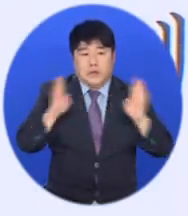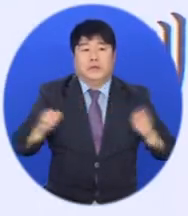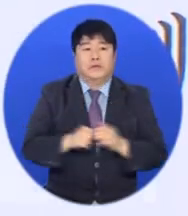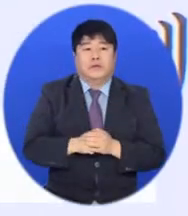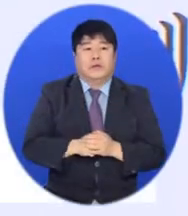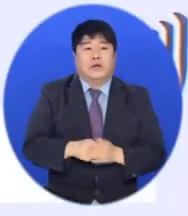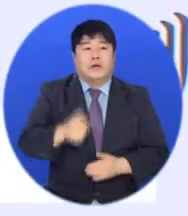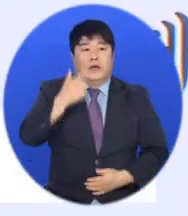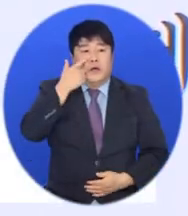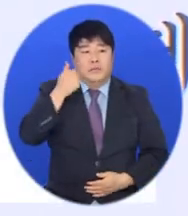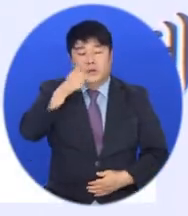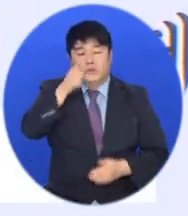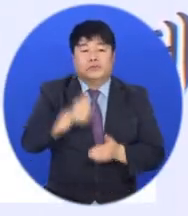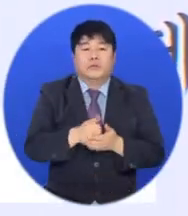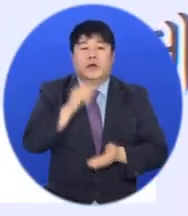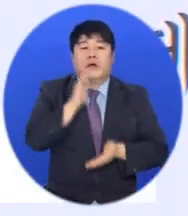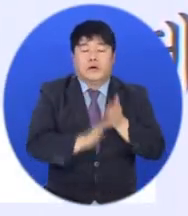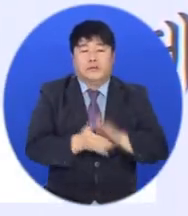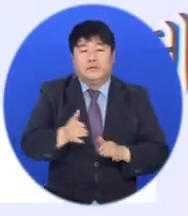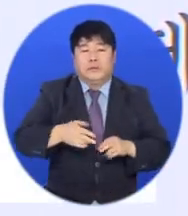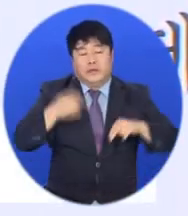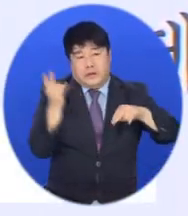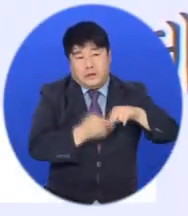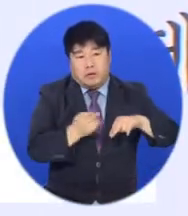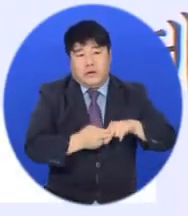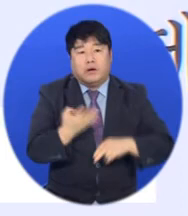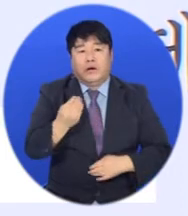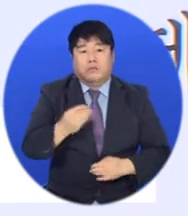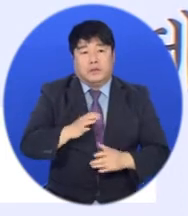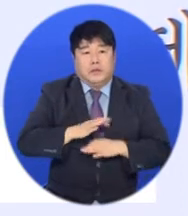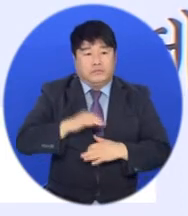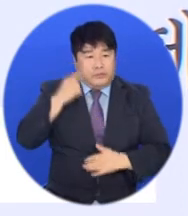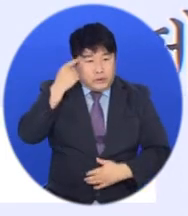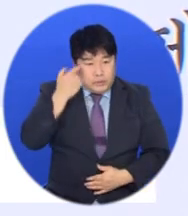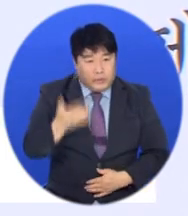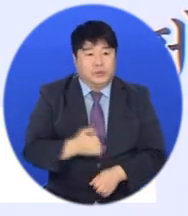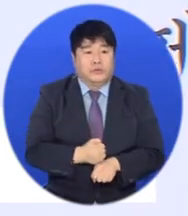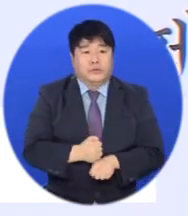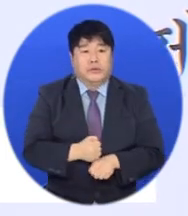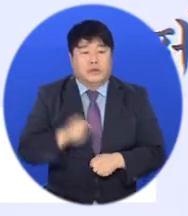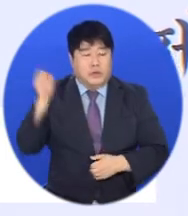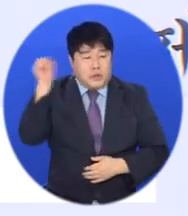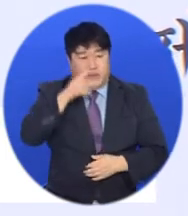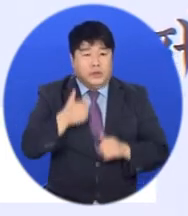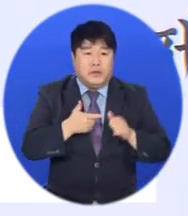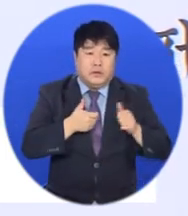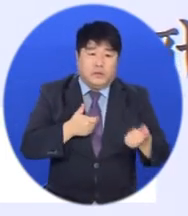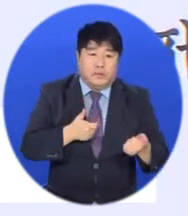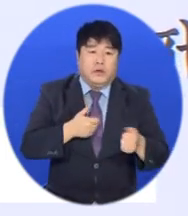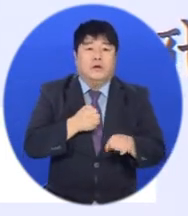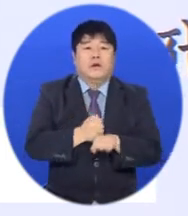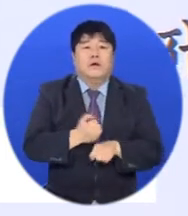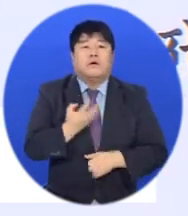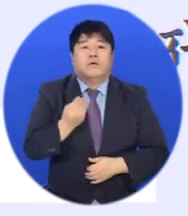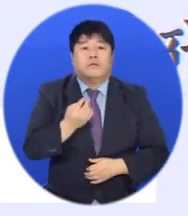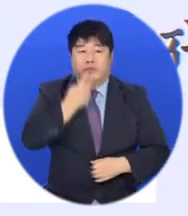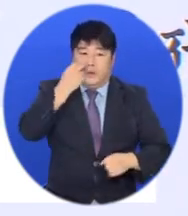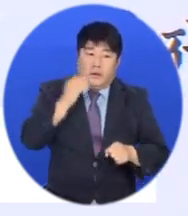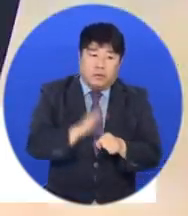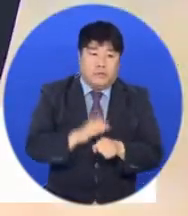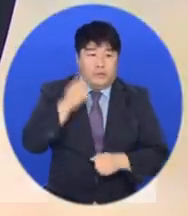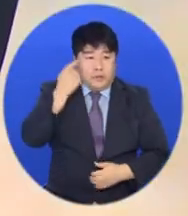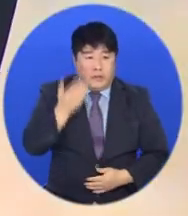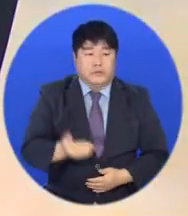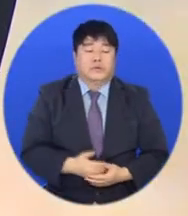아버지, 죄 없이 몽둥이 맞으면서 얼마나 무서웠소. 유산 없이 총 맞아 쓰러지면서 얼마나